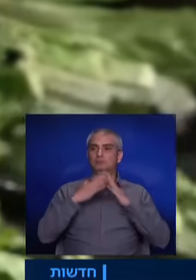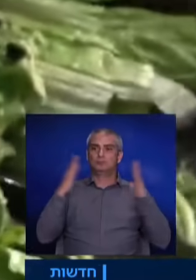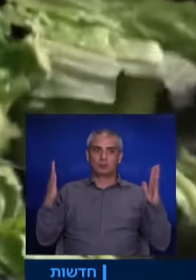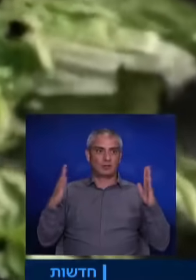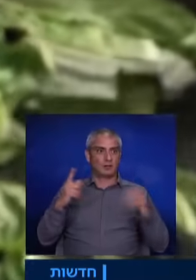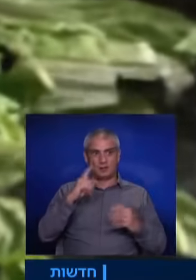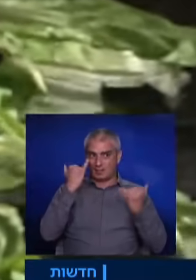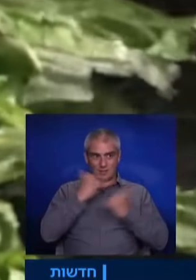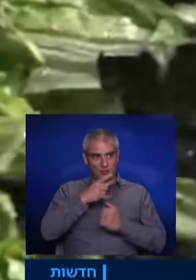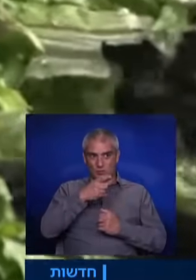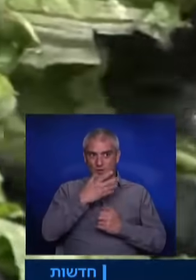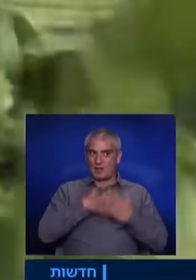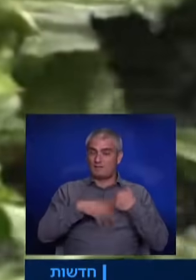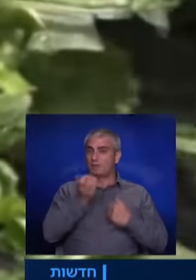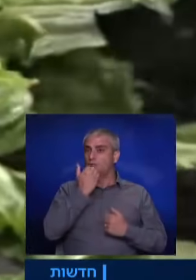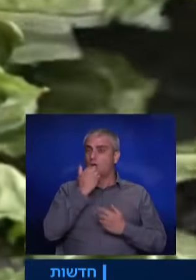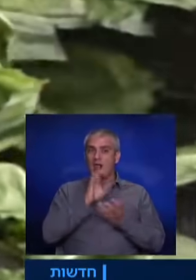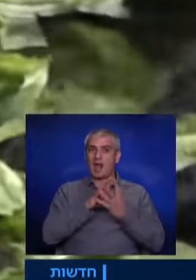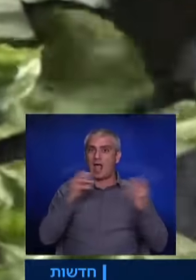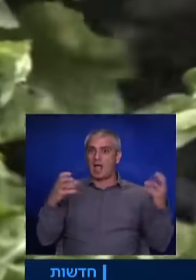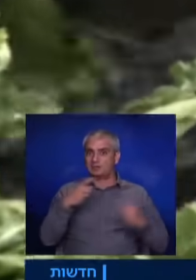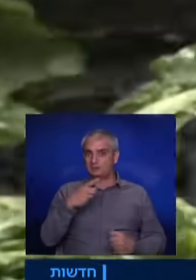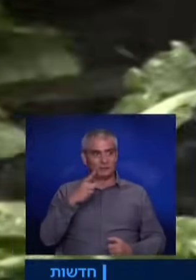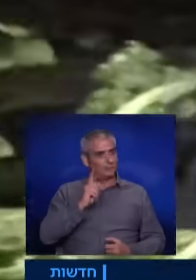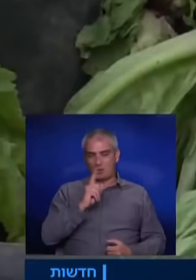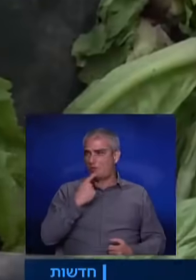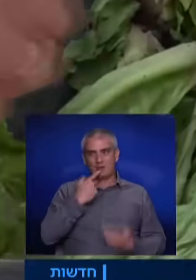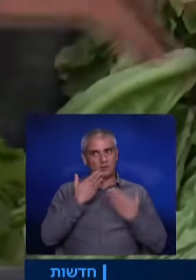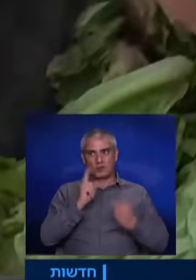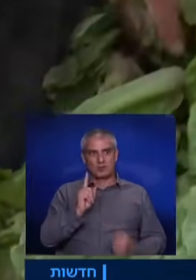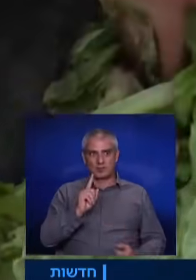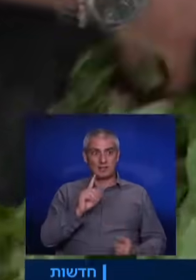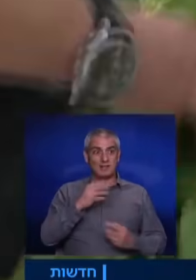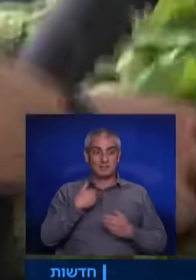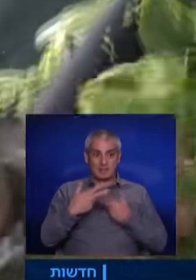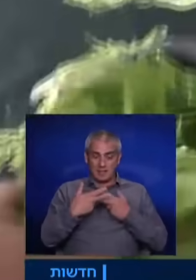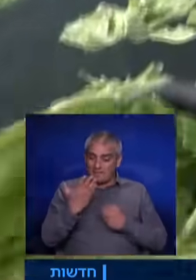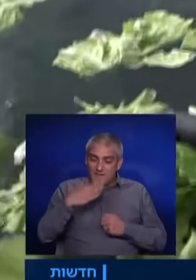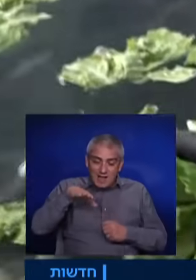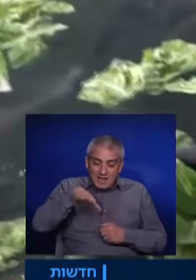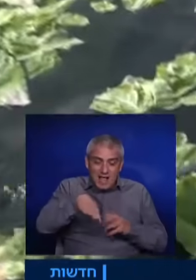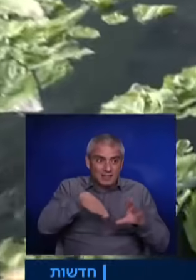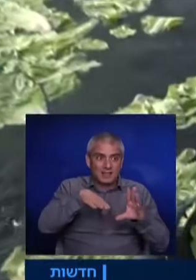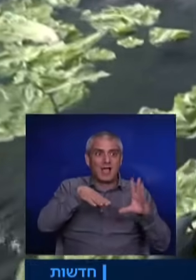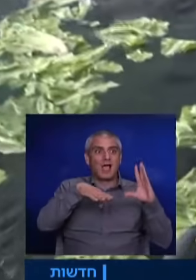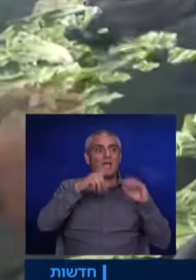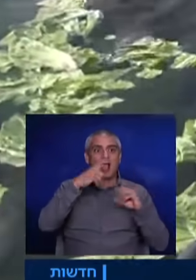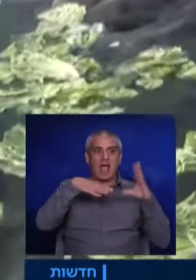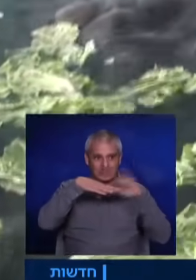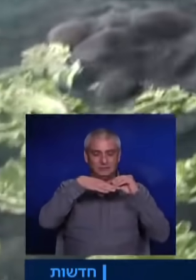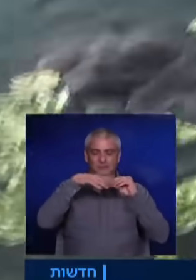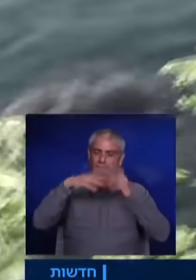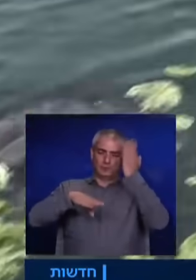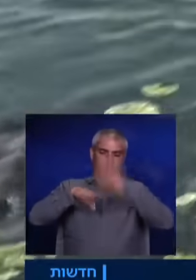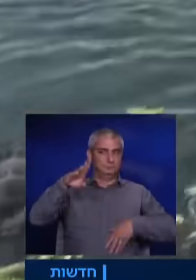תטעו ביצורים החביבים האלה, זוללי החסה. הם לא יכירו תודה. אם נקרב את היד יותר מדי, פיס של אחד כזה